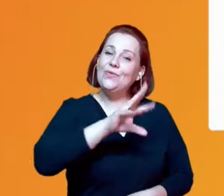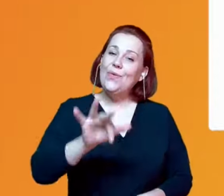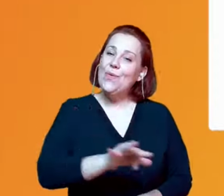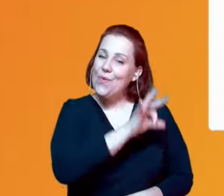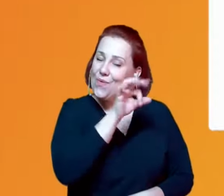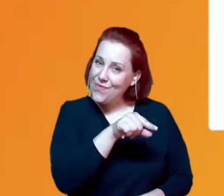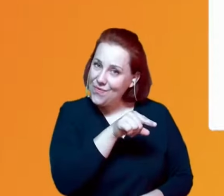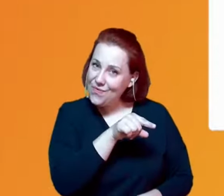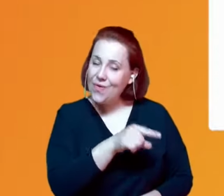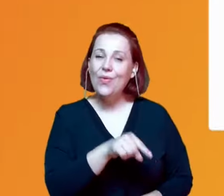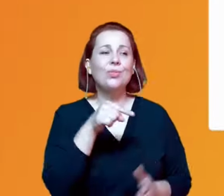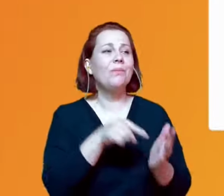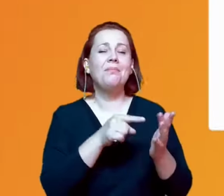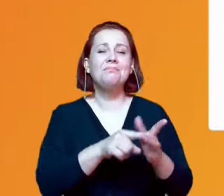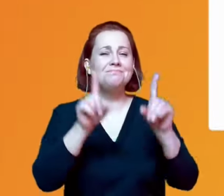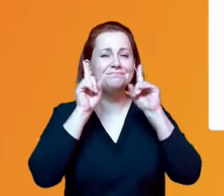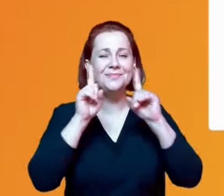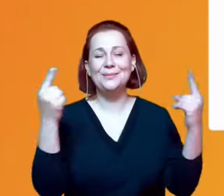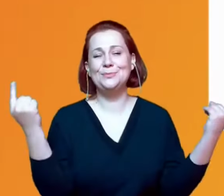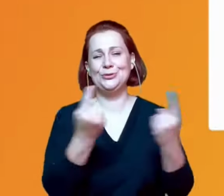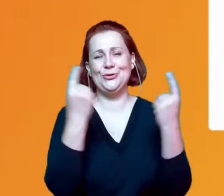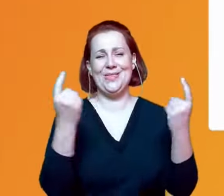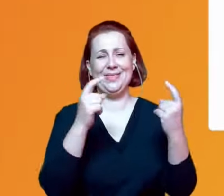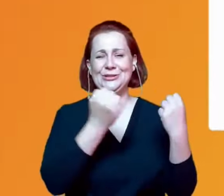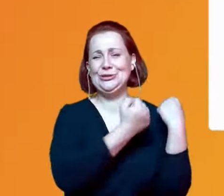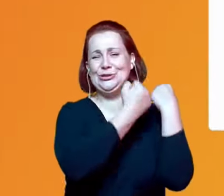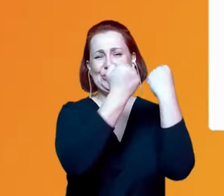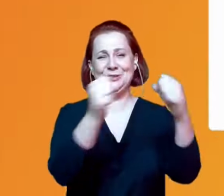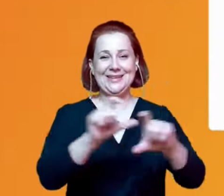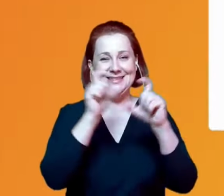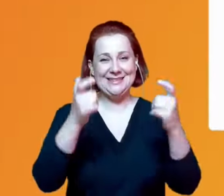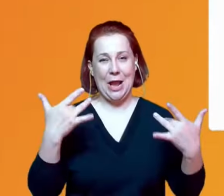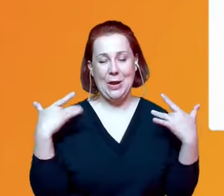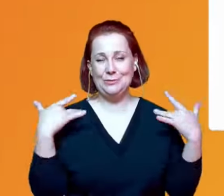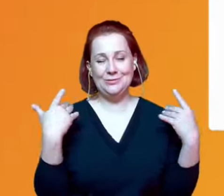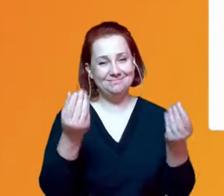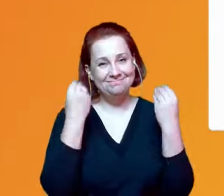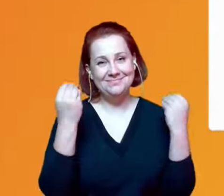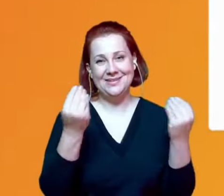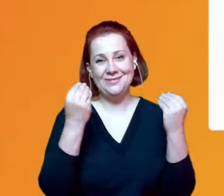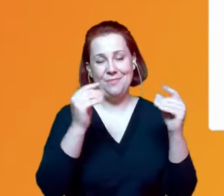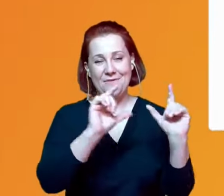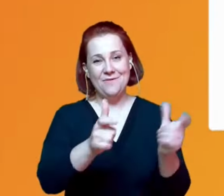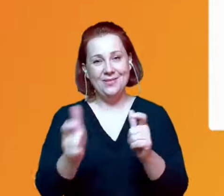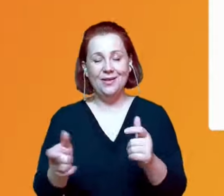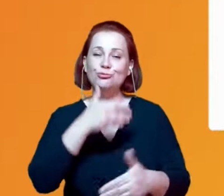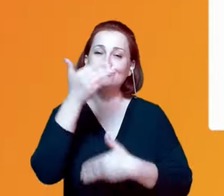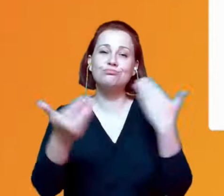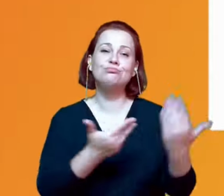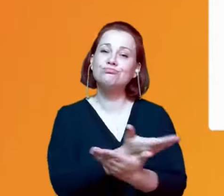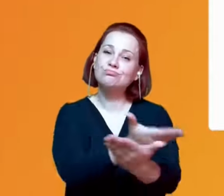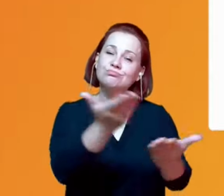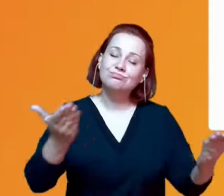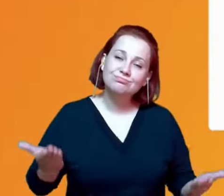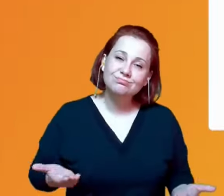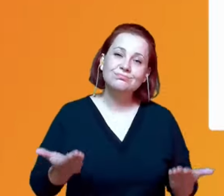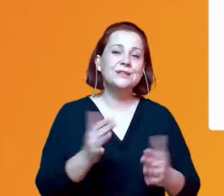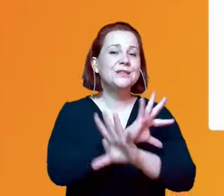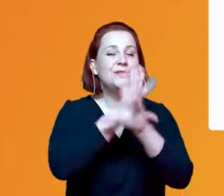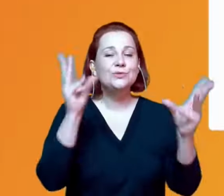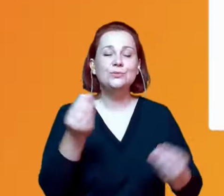to naprawdę przygoda na całe życie. Jest to bardzo, bardzo ekscytująca podróż i życzę wszystkim Państwu